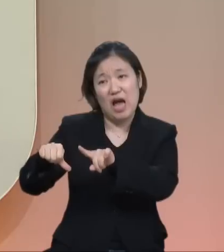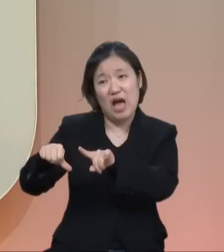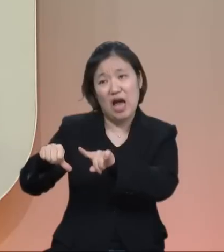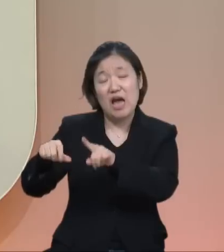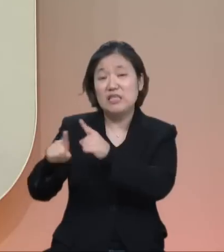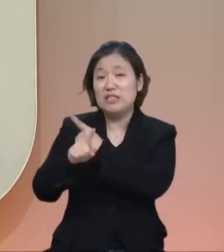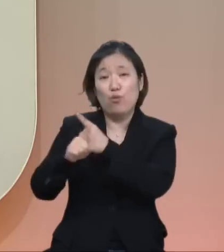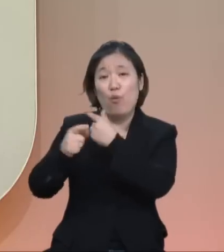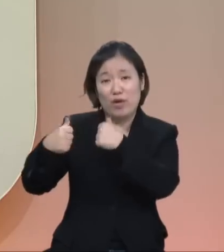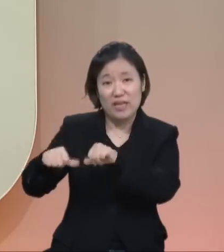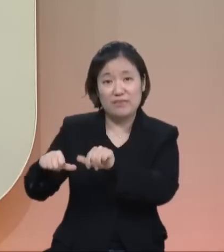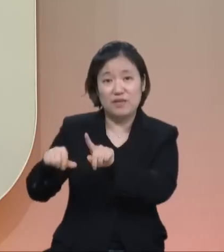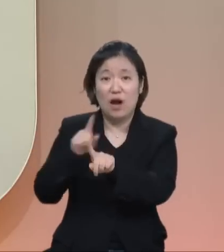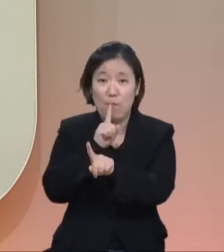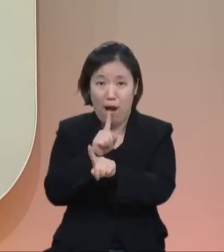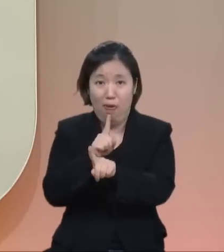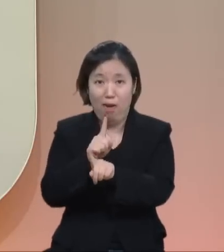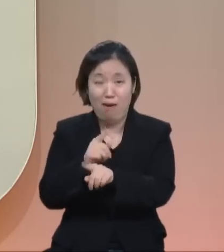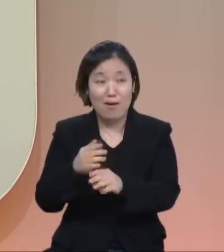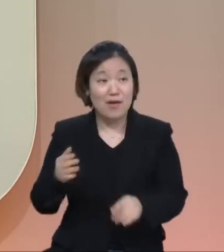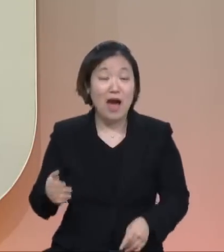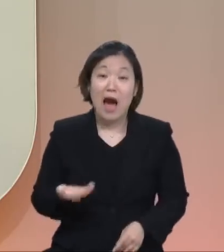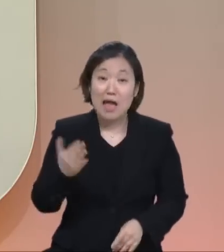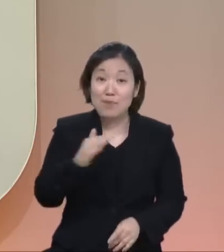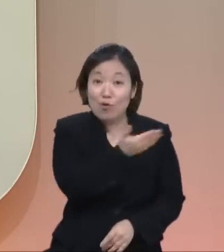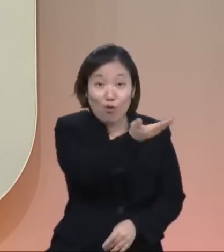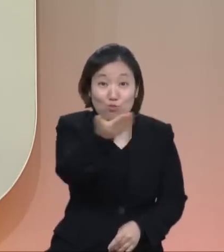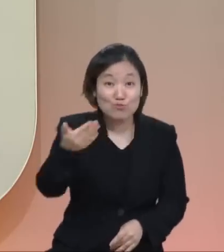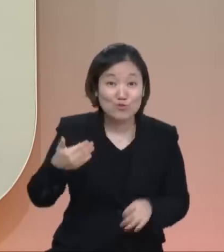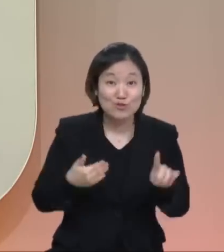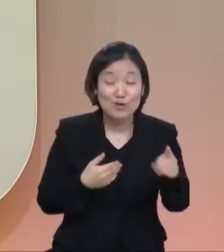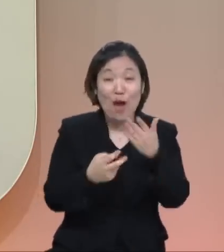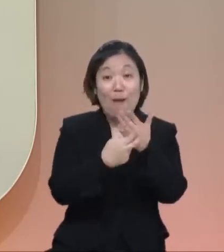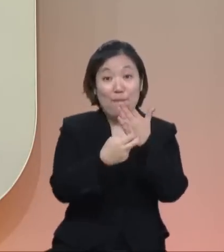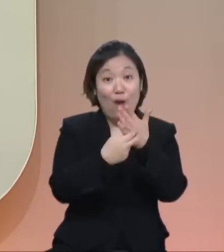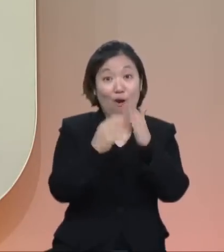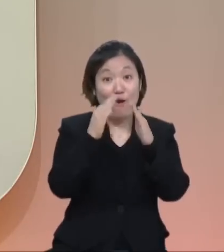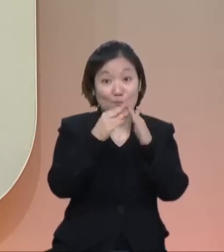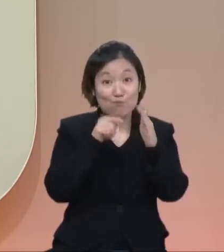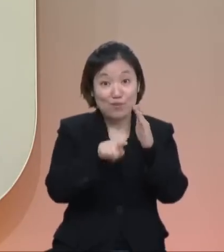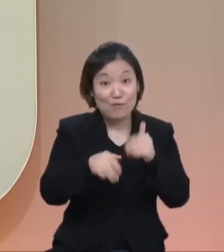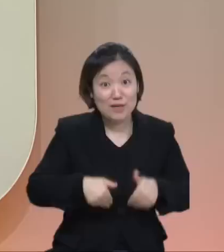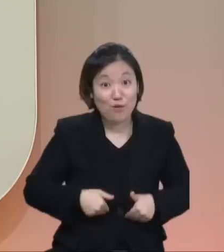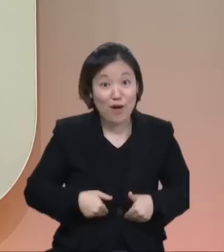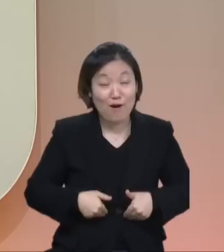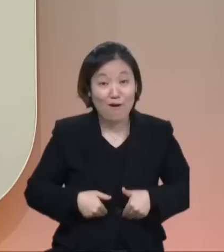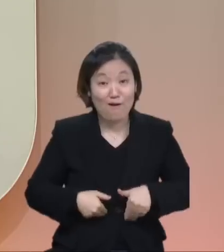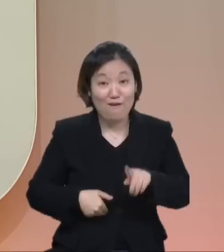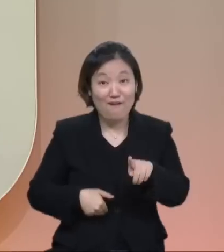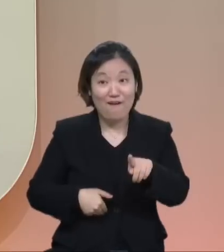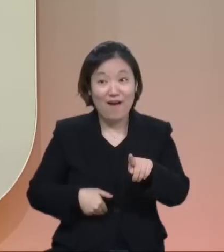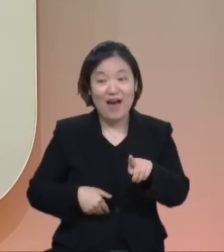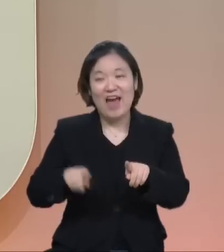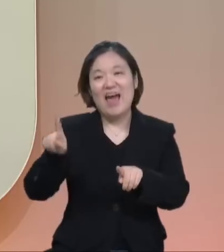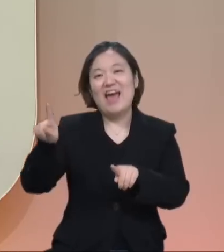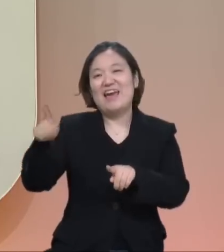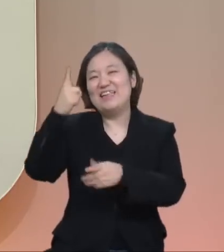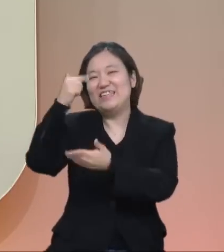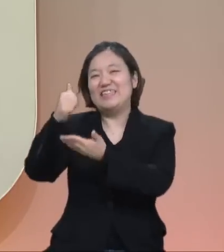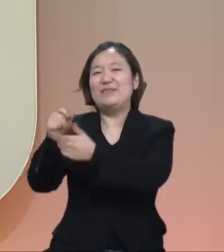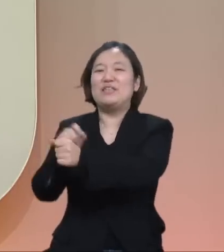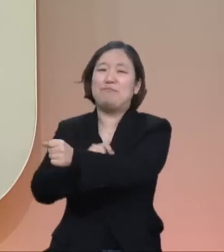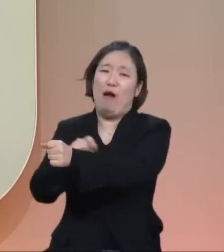그렇다고 여러분 이거 배우란 뜻은 아니에요 아프시면 병원 가셔야죠 그러니까 제가이 스님이 변하신 거예요이 스님은